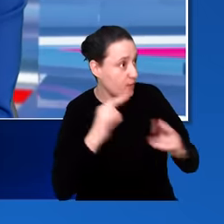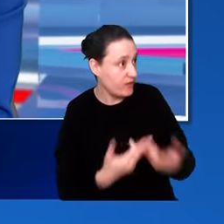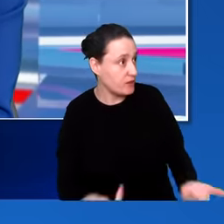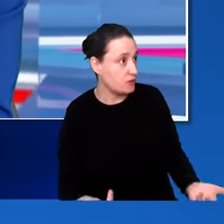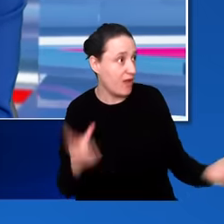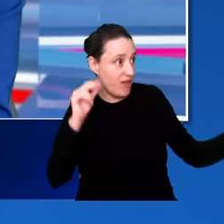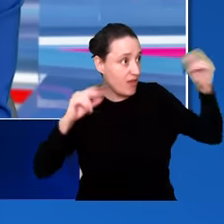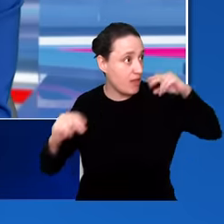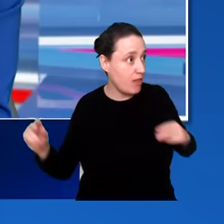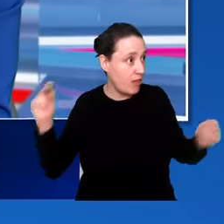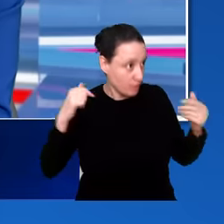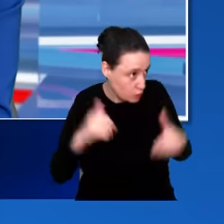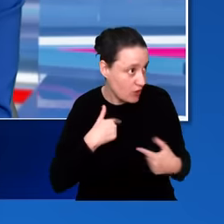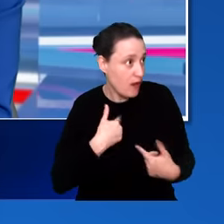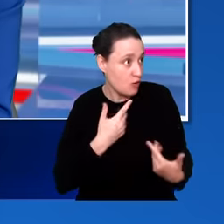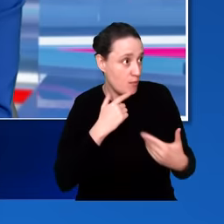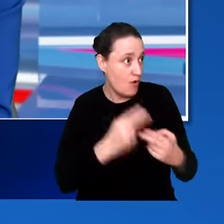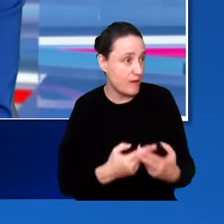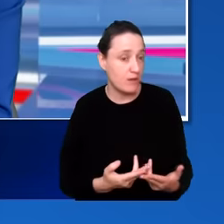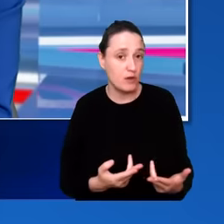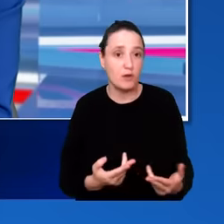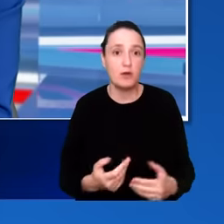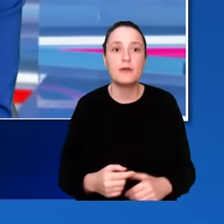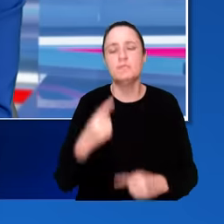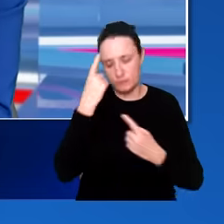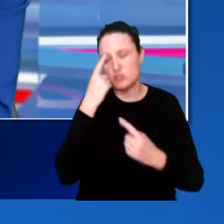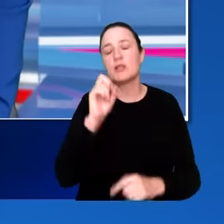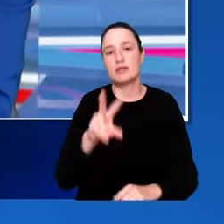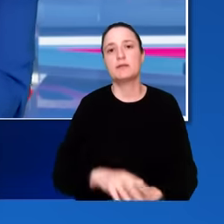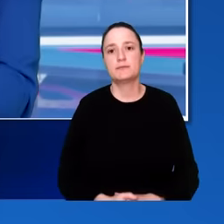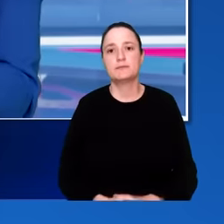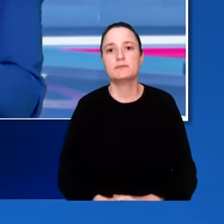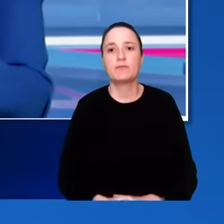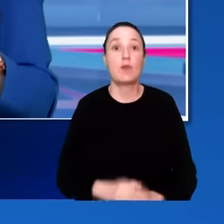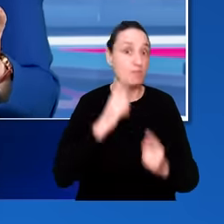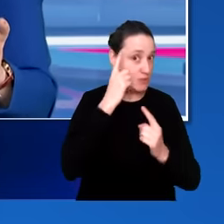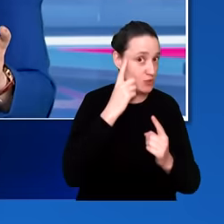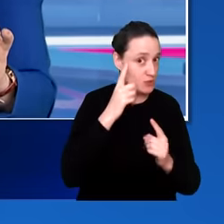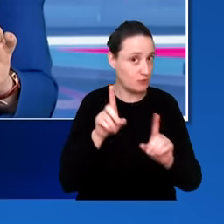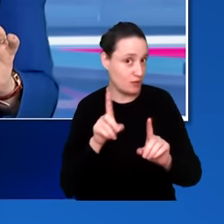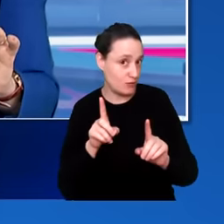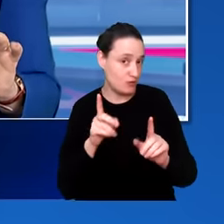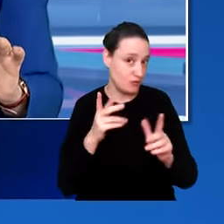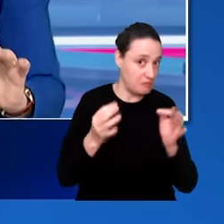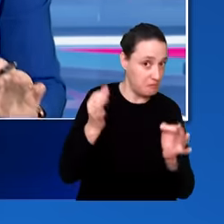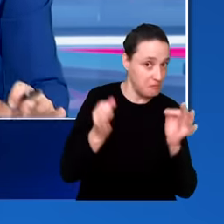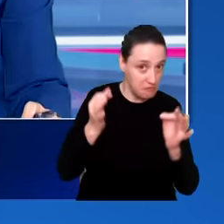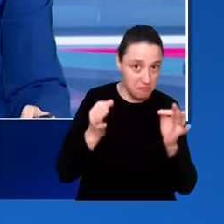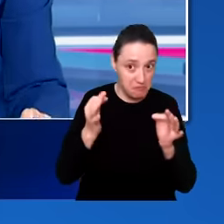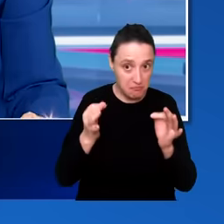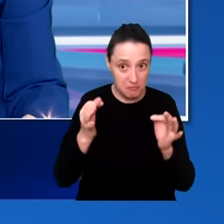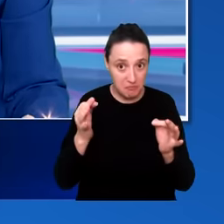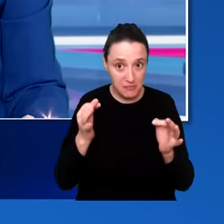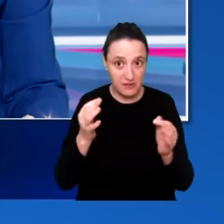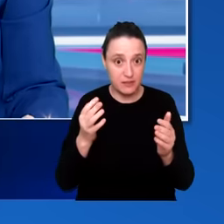poseł mi pani nie pozwala. To jest ostateczna decyzja. Myślę, że tak. A, czyli jeszcze tak pewna wątpliwość, rozumiem. Jeszcze nie